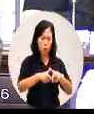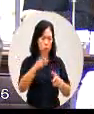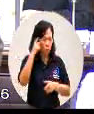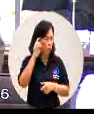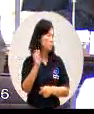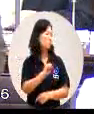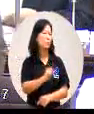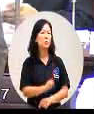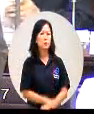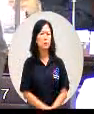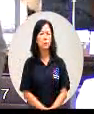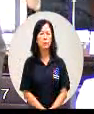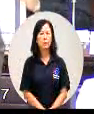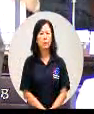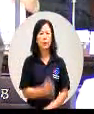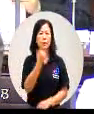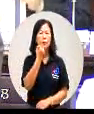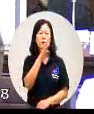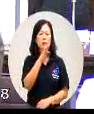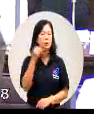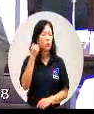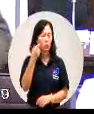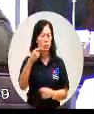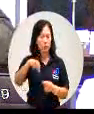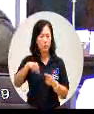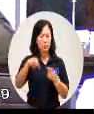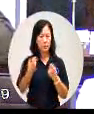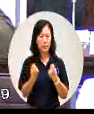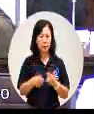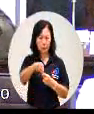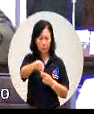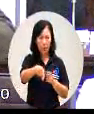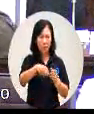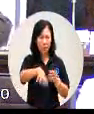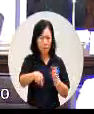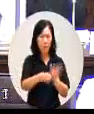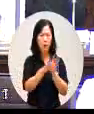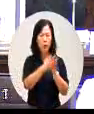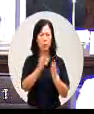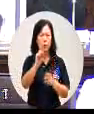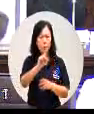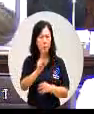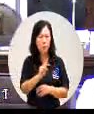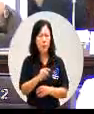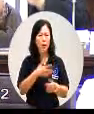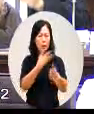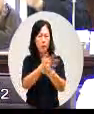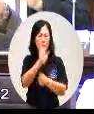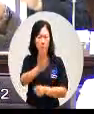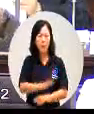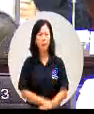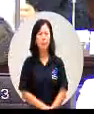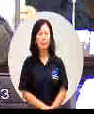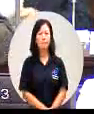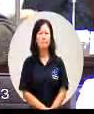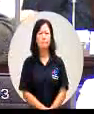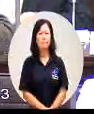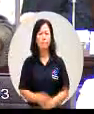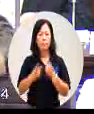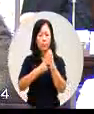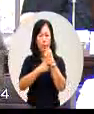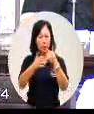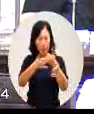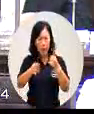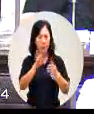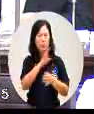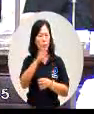能。哦，啊，但是伫迄个所在，要安怎有一个互咱有里面有